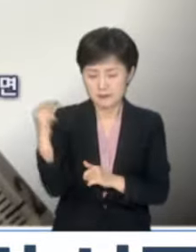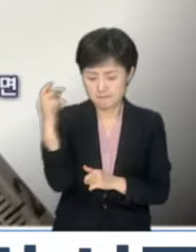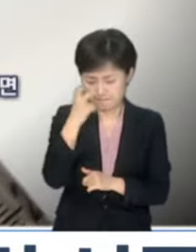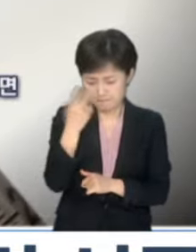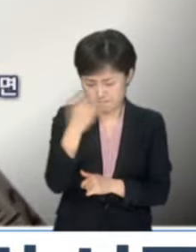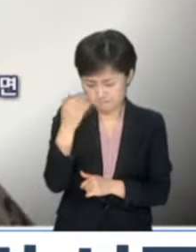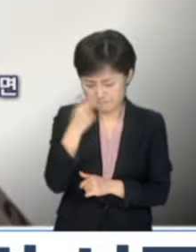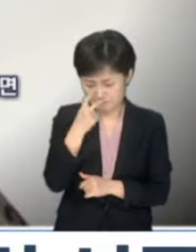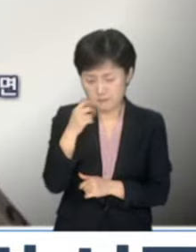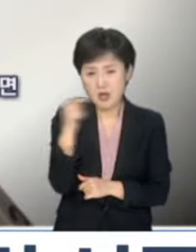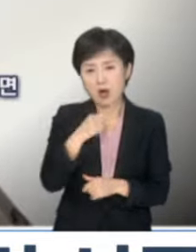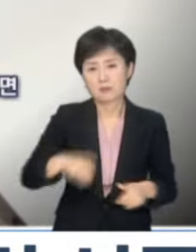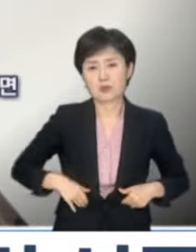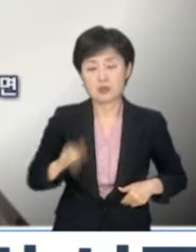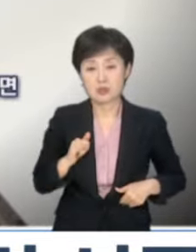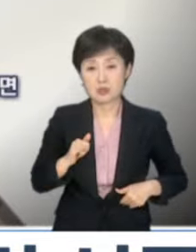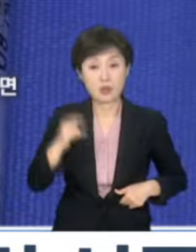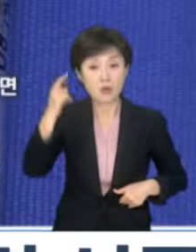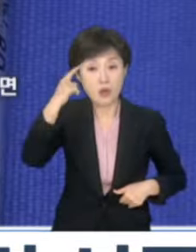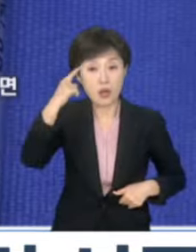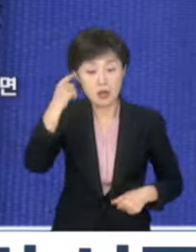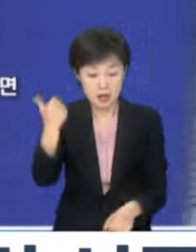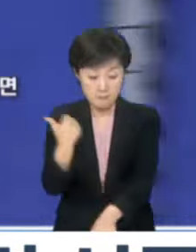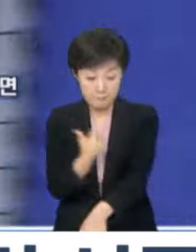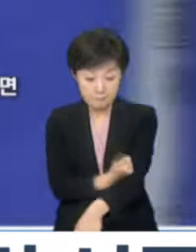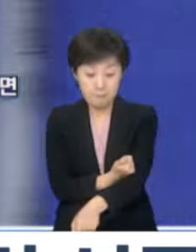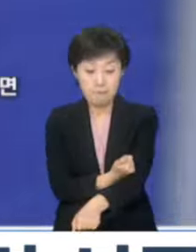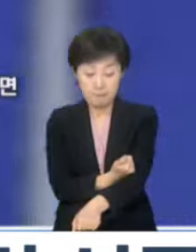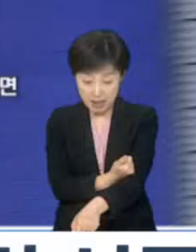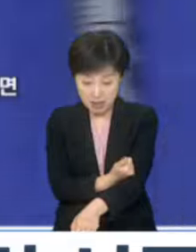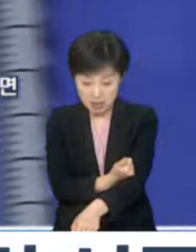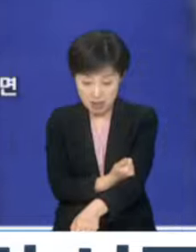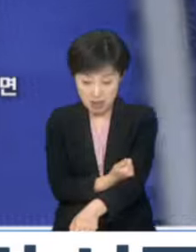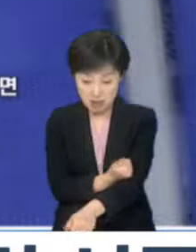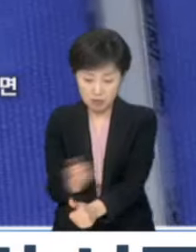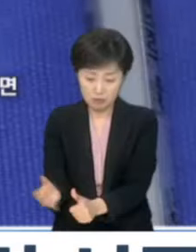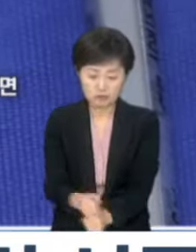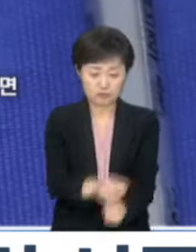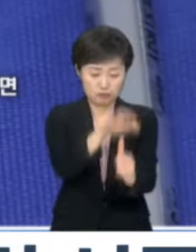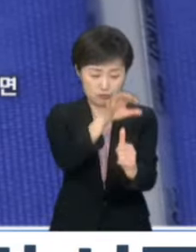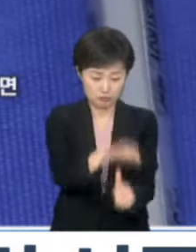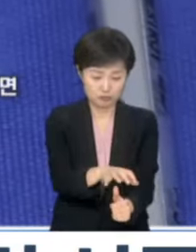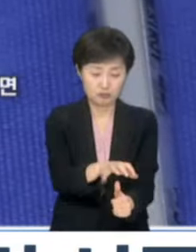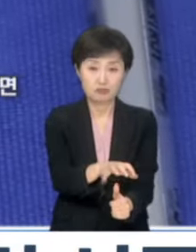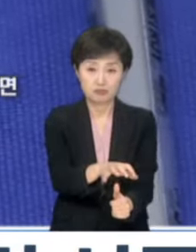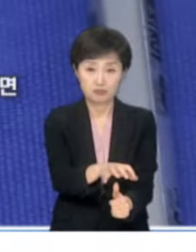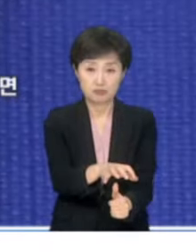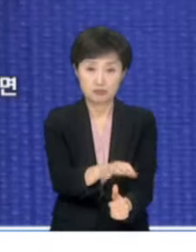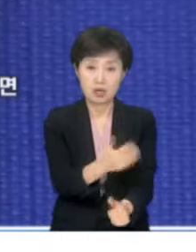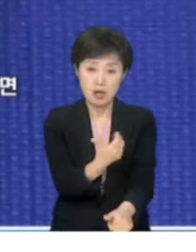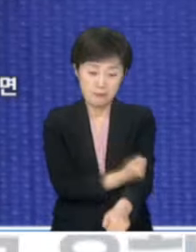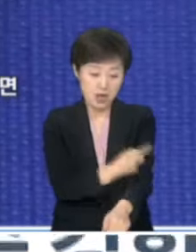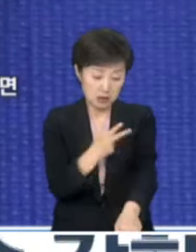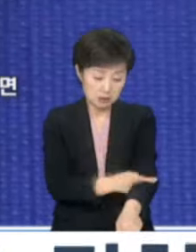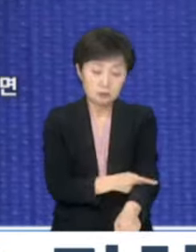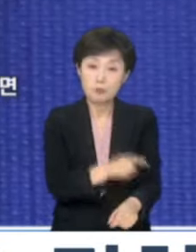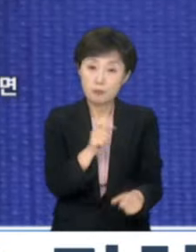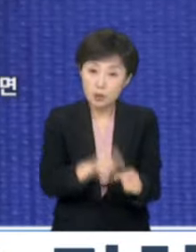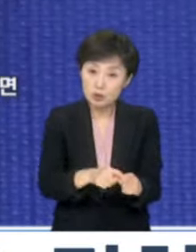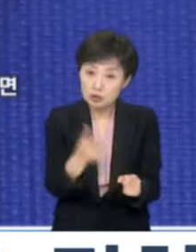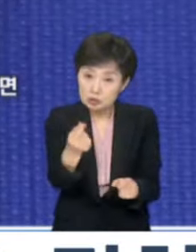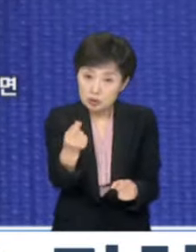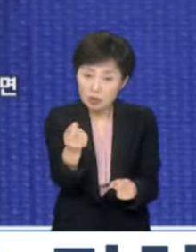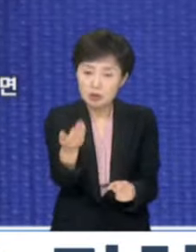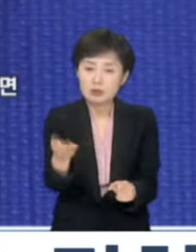사실은 마약을 투약을 했기 때문에 네. 교화를 위해서 지금 구치소에 수감이 되어 있는데 맞아요. 또다시 마약을 투약하게끔 한다라는 것은